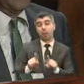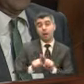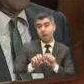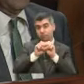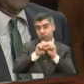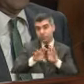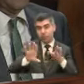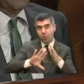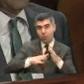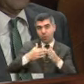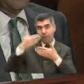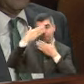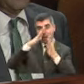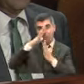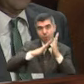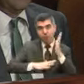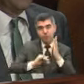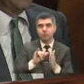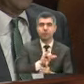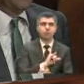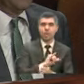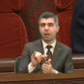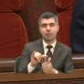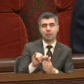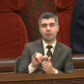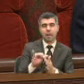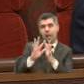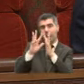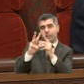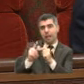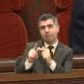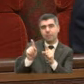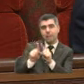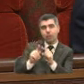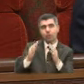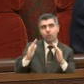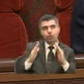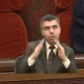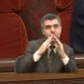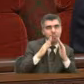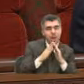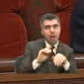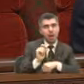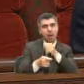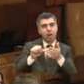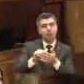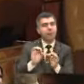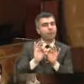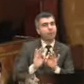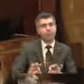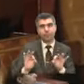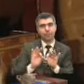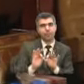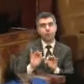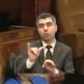ملاعب القرب في جل مناطق المملكة خصوصا القروية منها والجبلية. فالهدف الأسمى سيد الوزير من هذا البرنامج